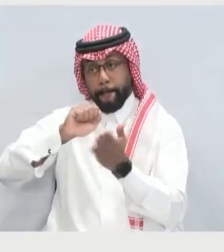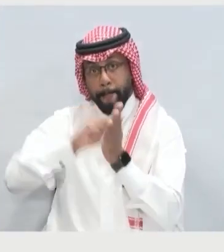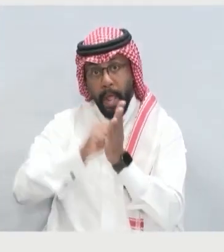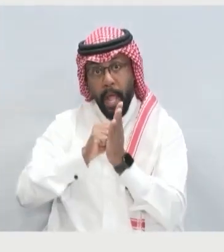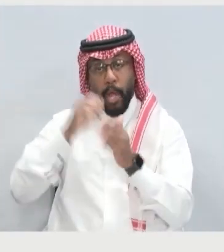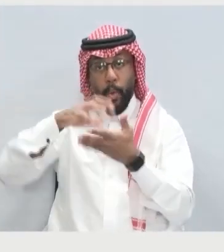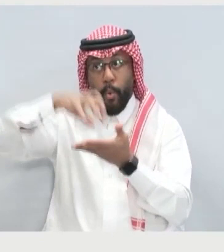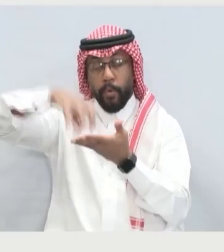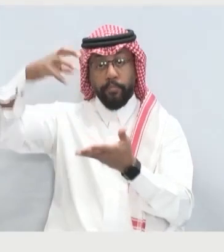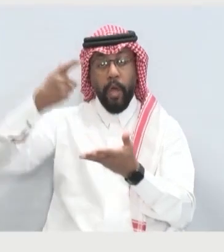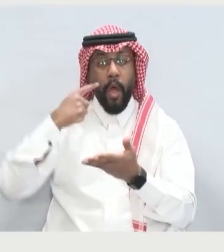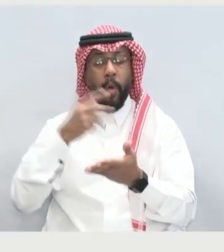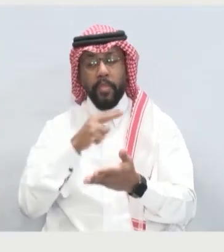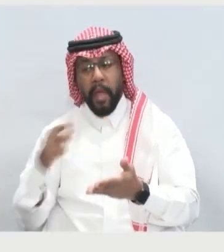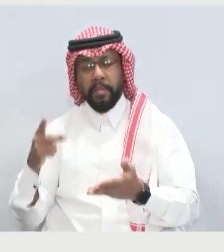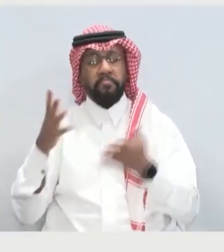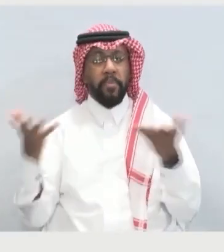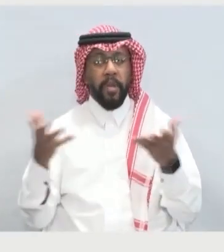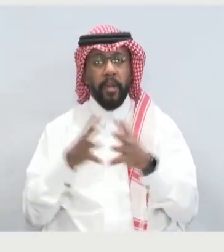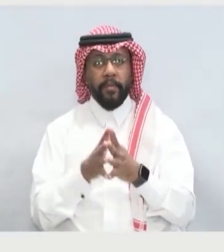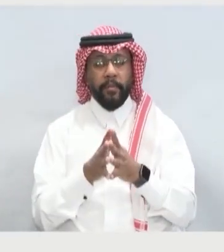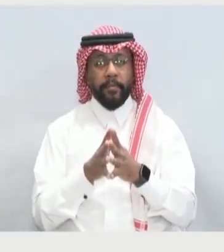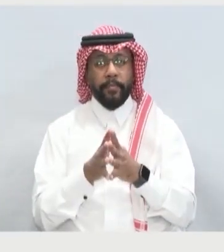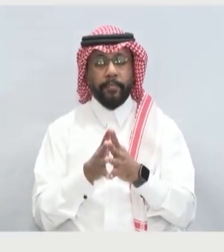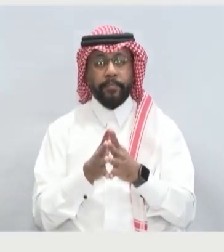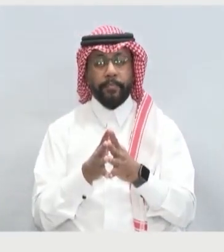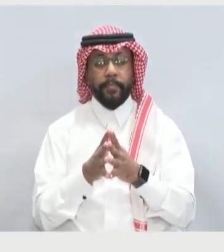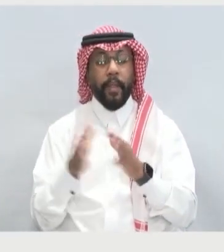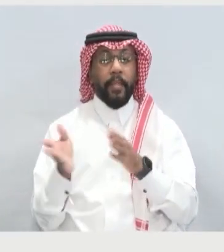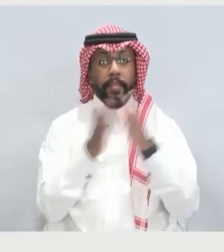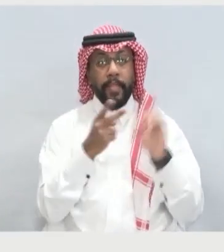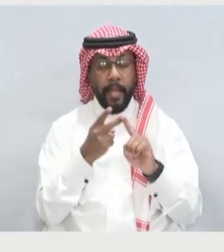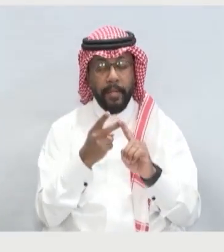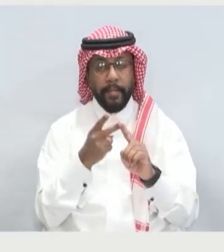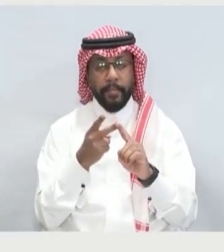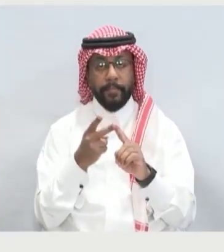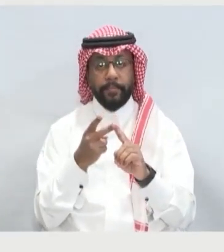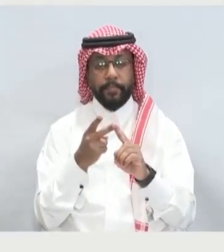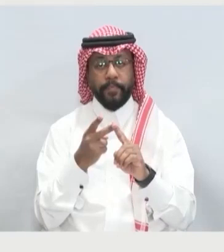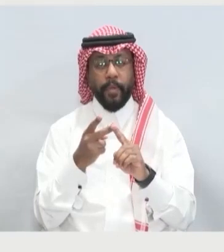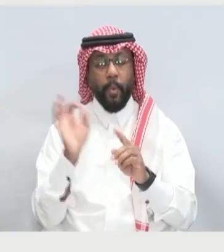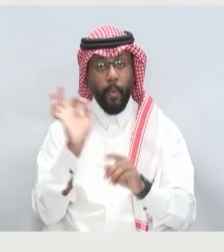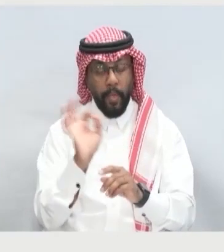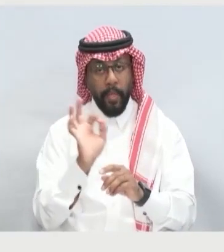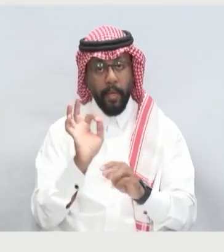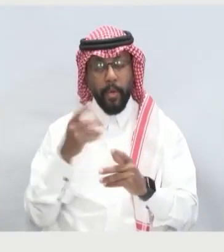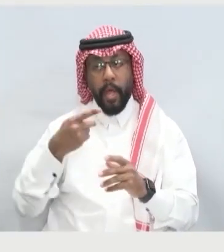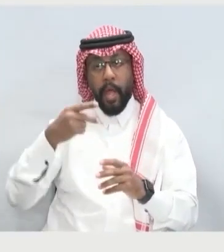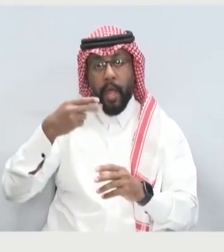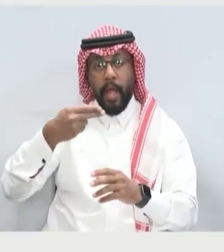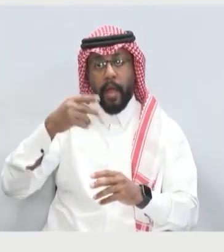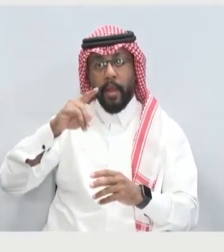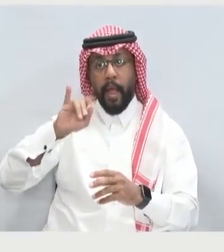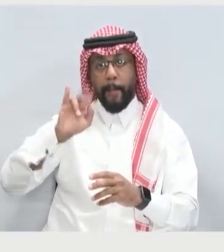غيرها من اصول الماديه وكذلك قد يكون من الاشياء كما ذكرنا العلامه التجاريه وغيرها وذكرنا